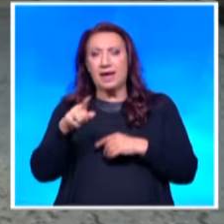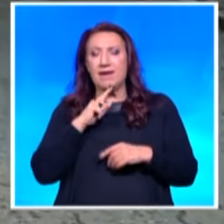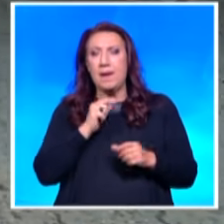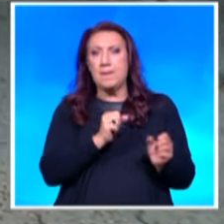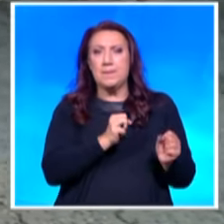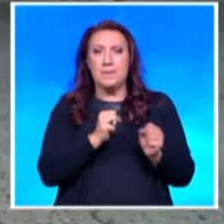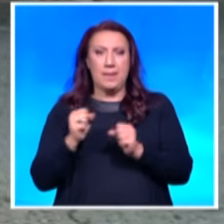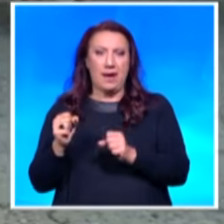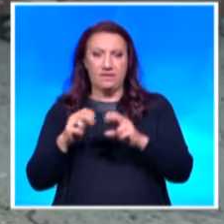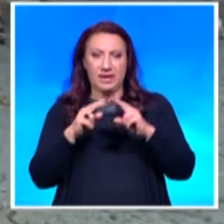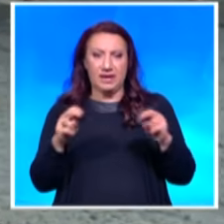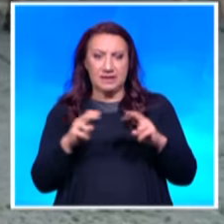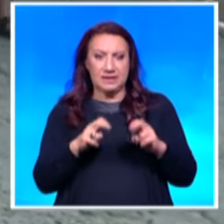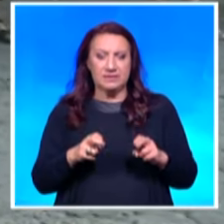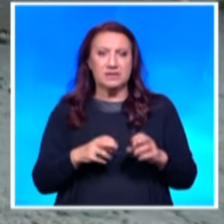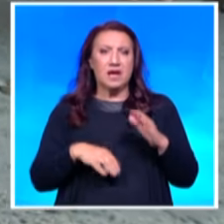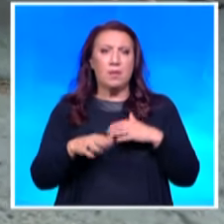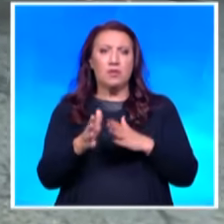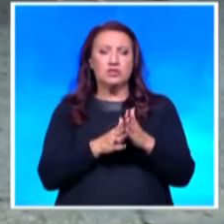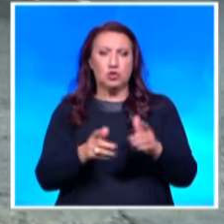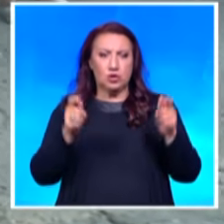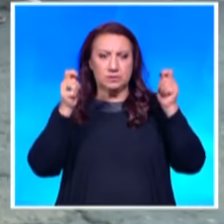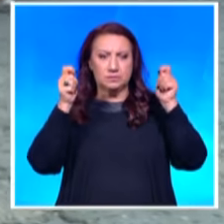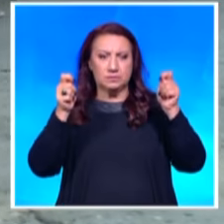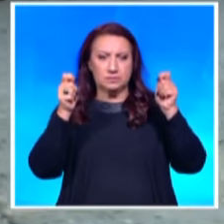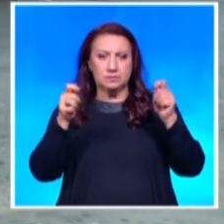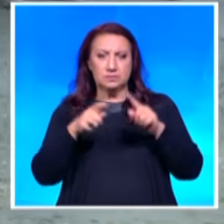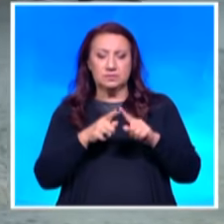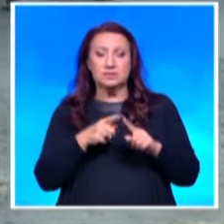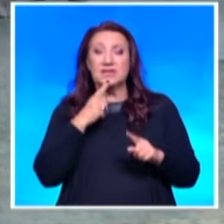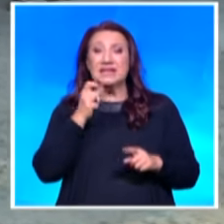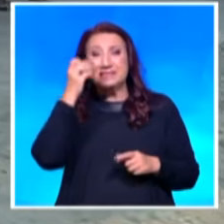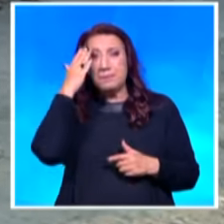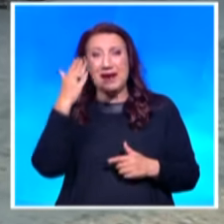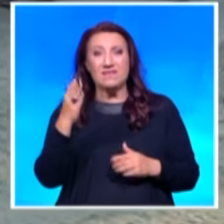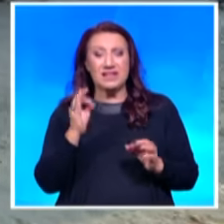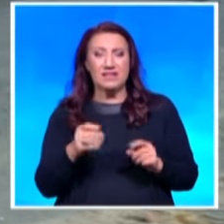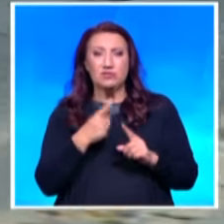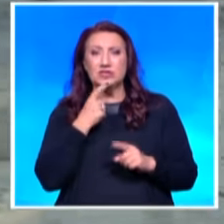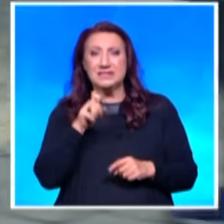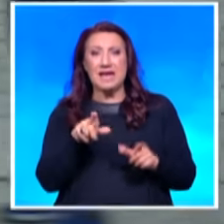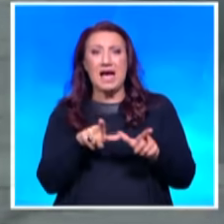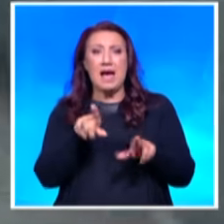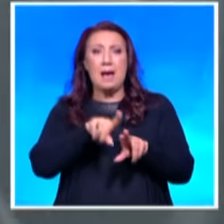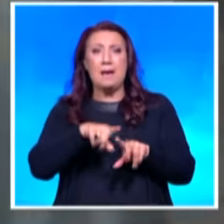хора държат в ръцете си плакати с надпис «Справедливост за Митко».